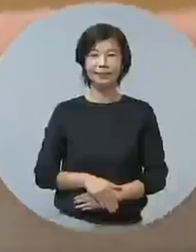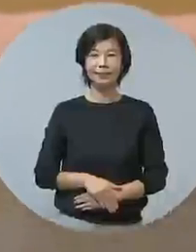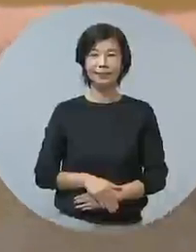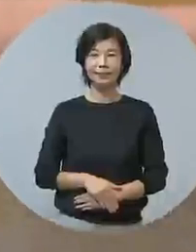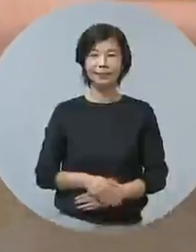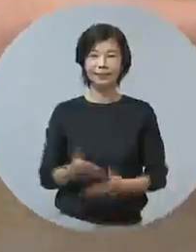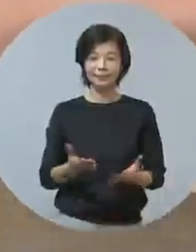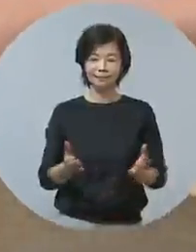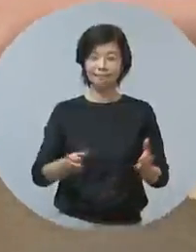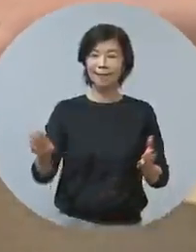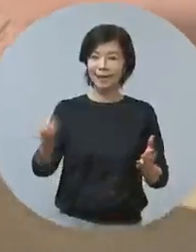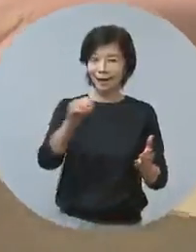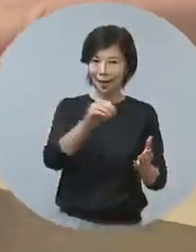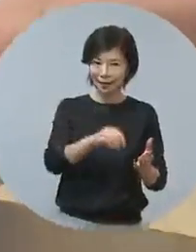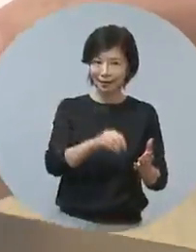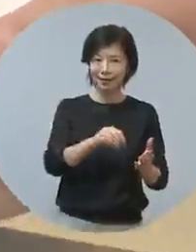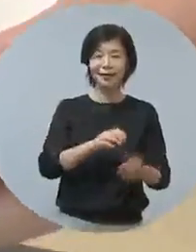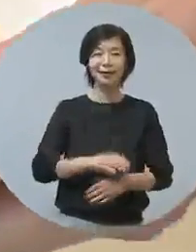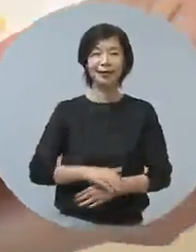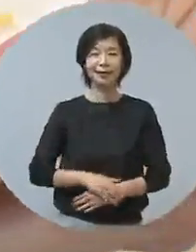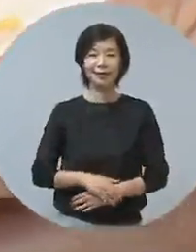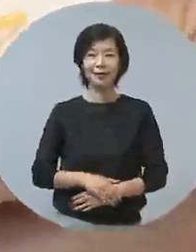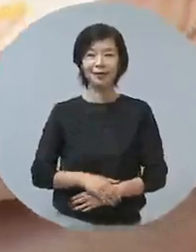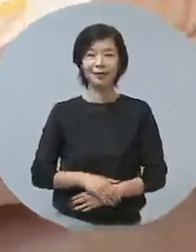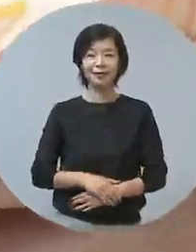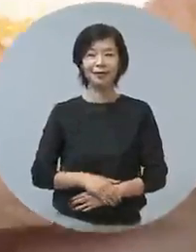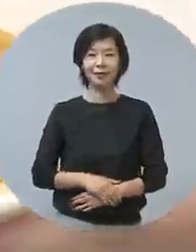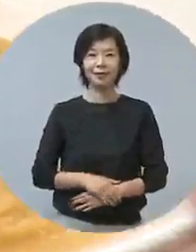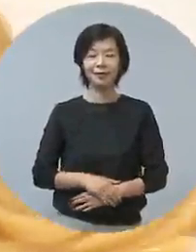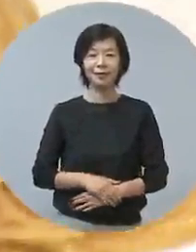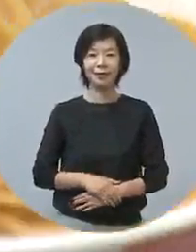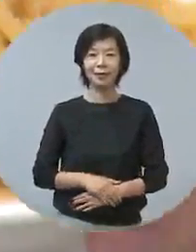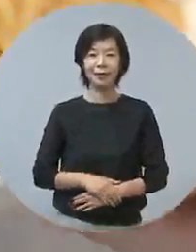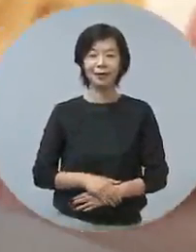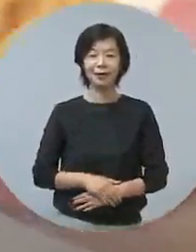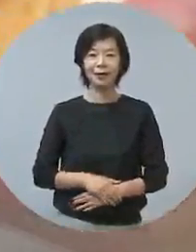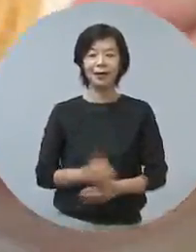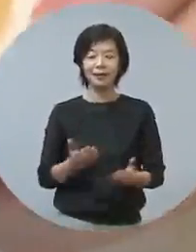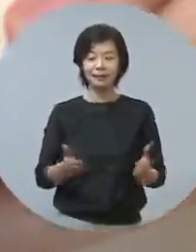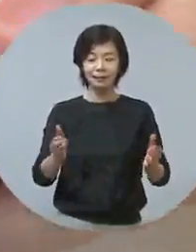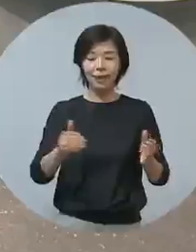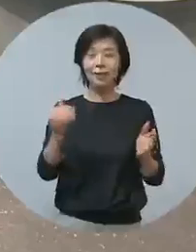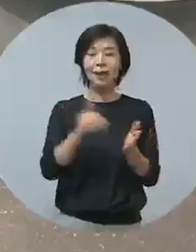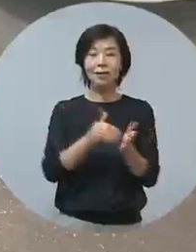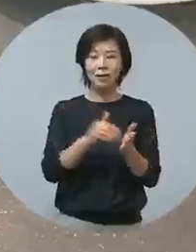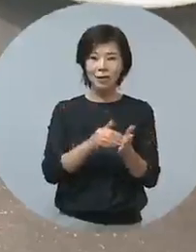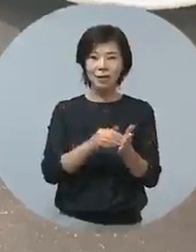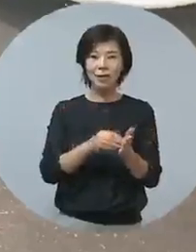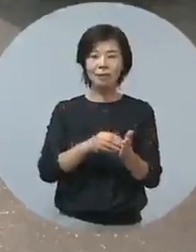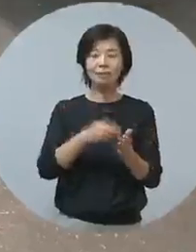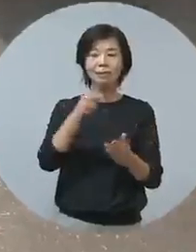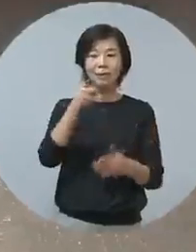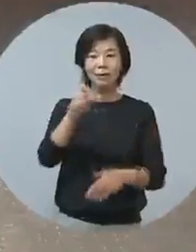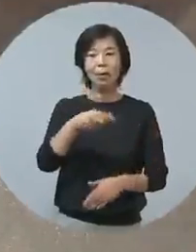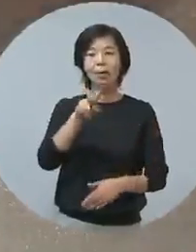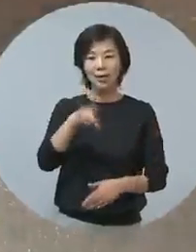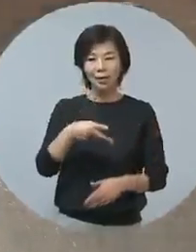入れちゃっていいかな。 入れますか。 はい、 お皿に盛り付けて最後に刻み海苔を乗せて